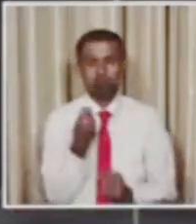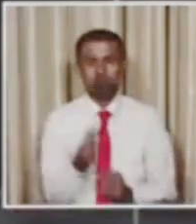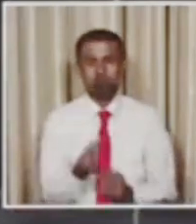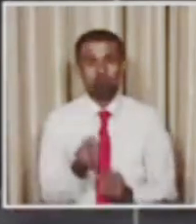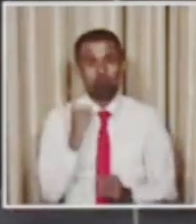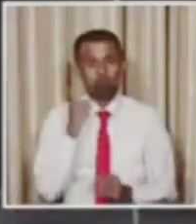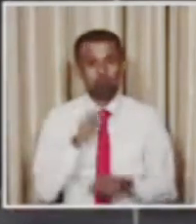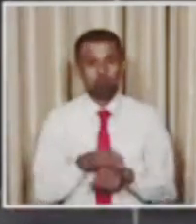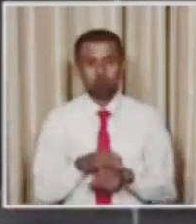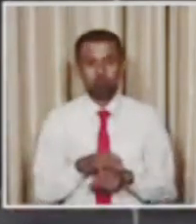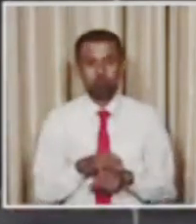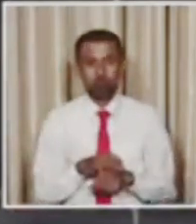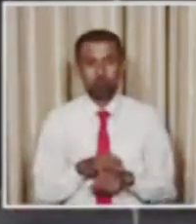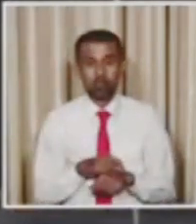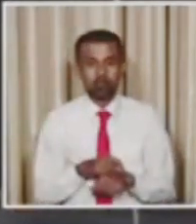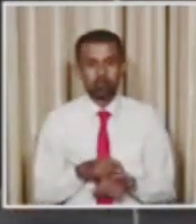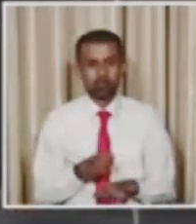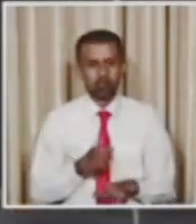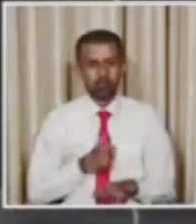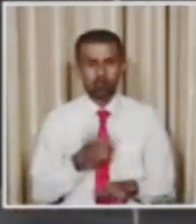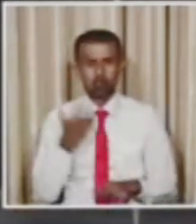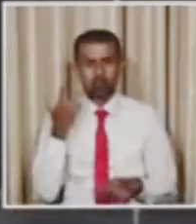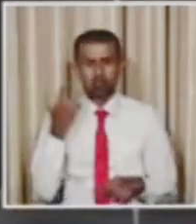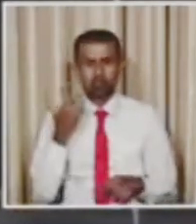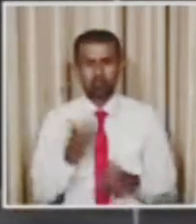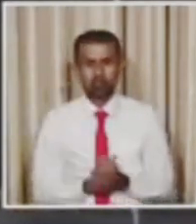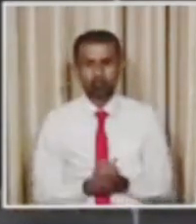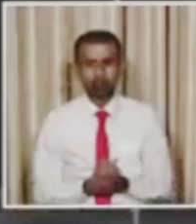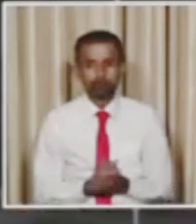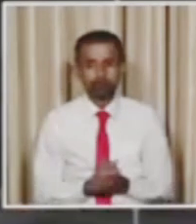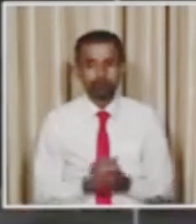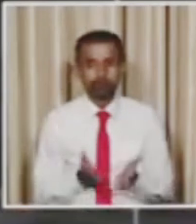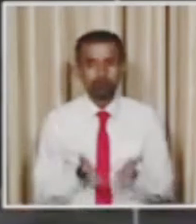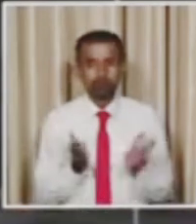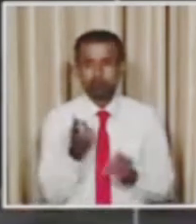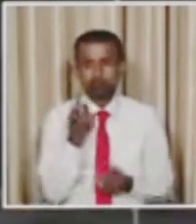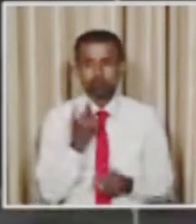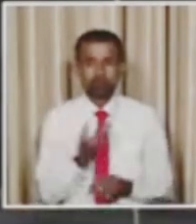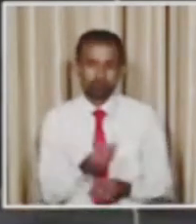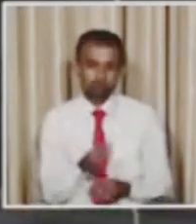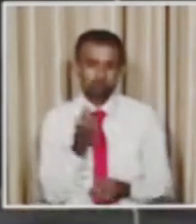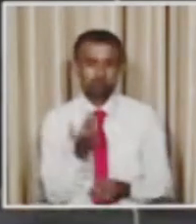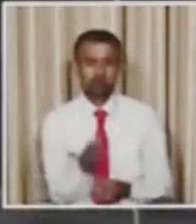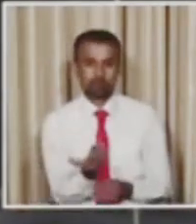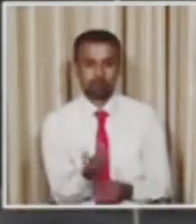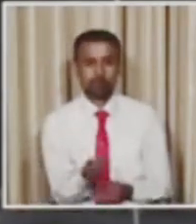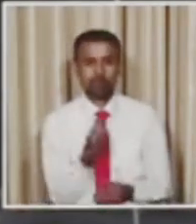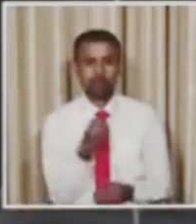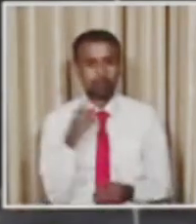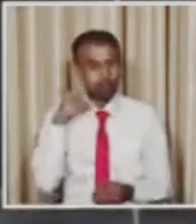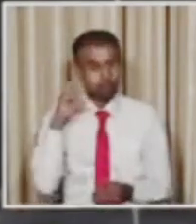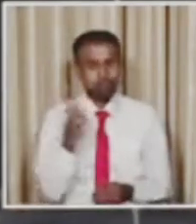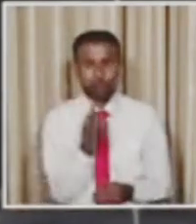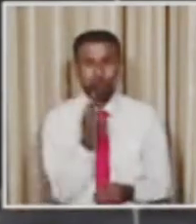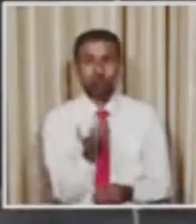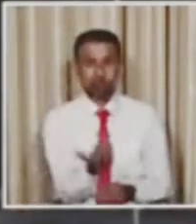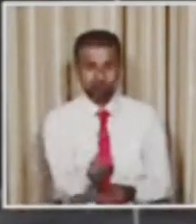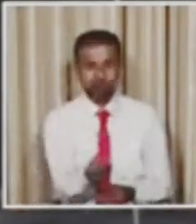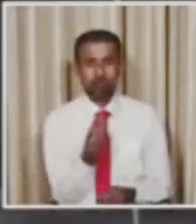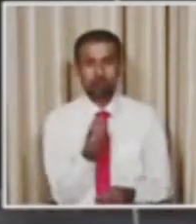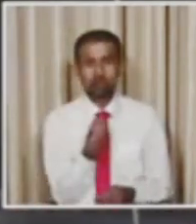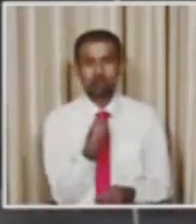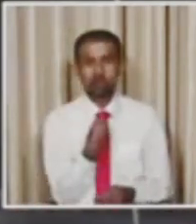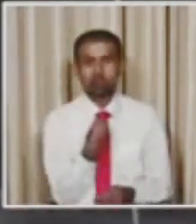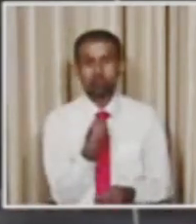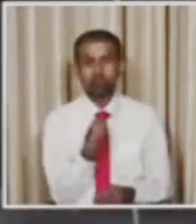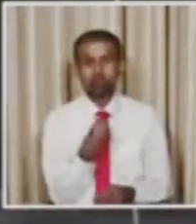වෙලාවේ ඒකට විරුද්ධ වුණා. ඒ වෙලාවේ ඉන්දියාවත් කිව්වා අපිටත් දෙන්න බාර දෙන්න කියලා, චීනෙත් කිව්වා අපිට බාර දෙන්න කියලා. ඒ